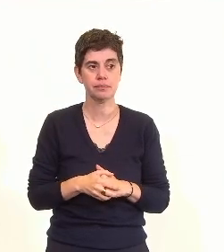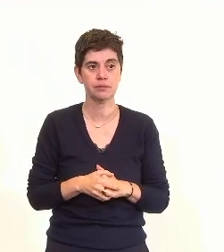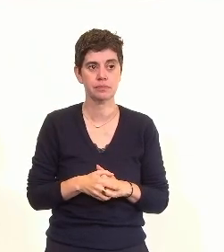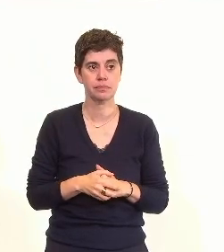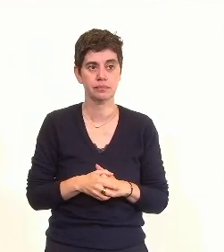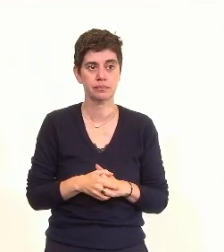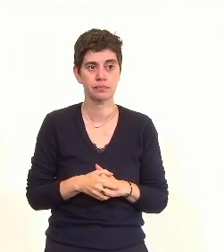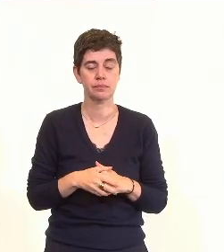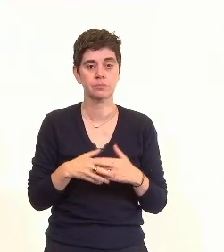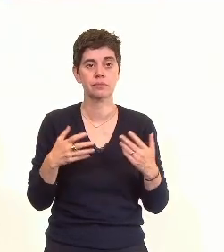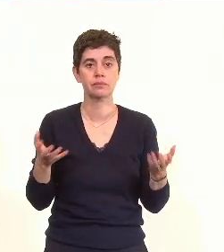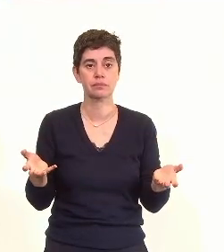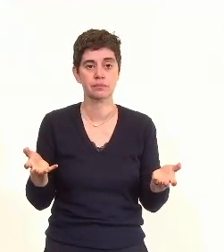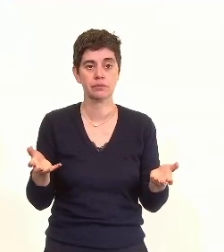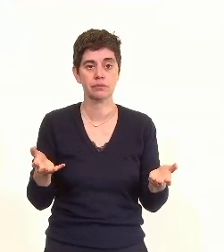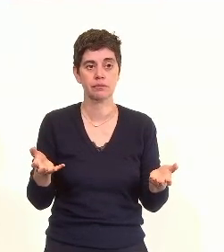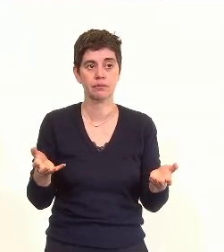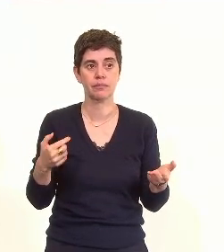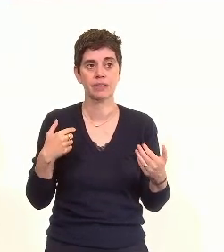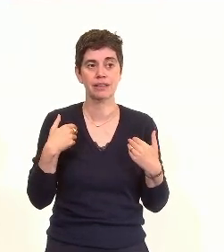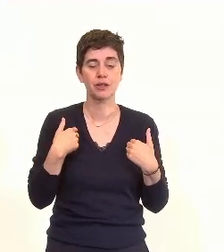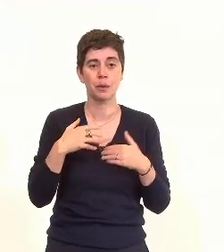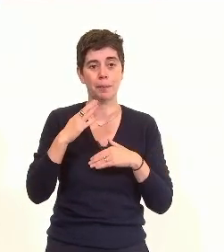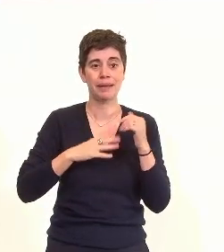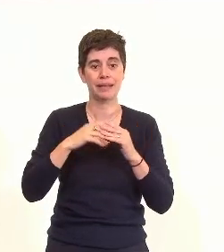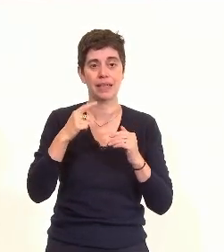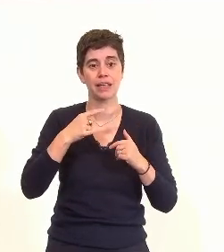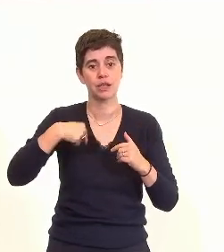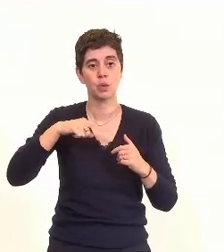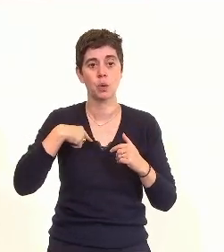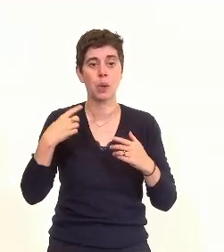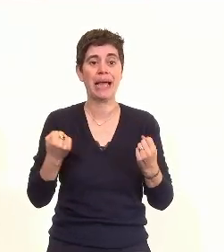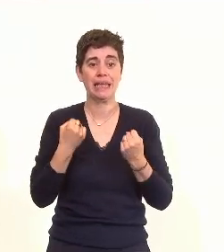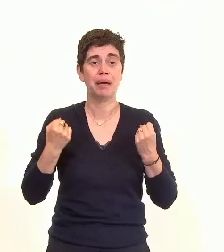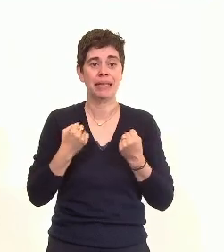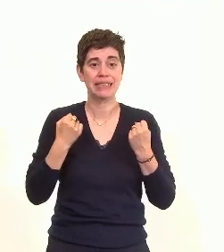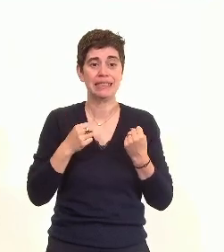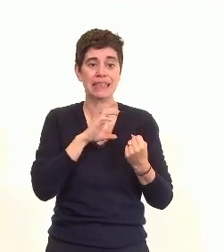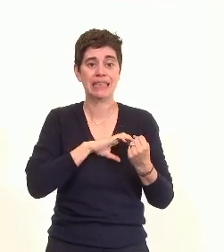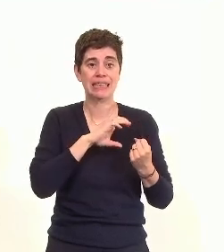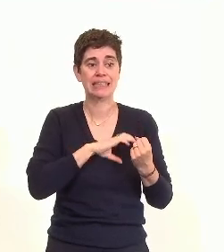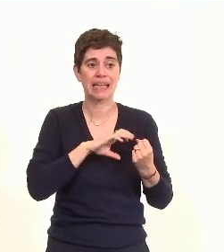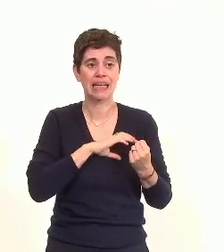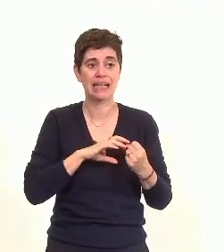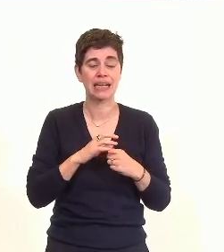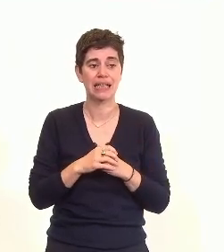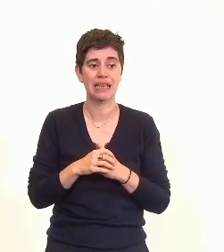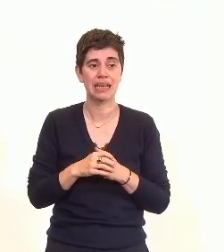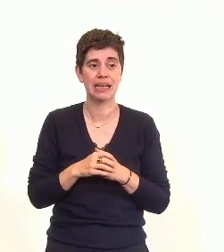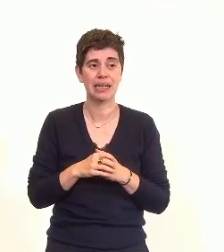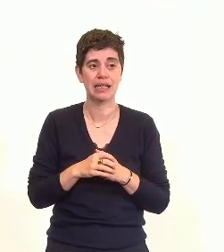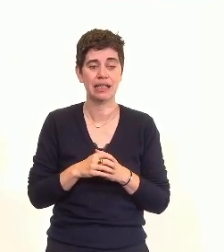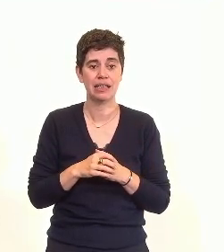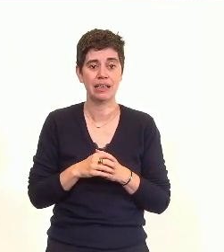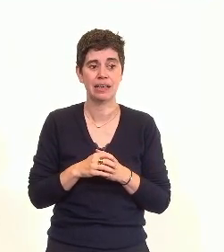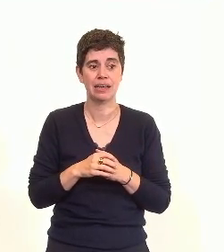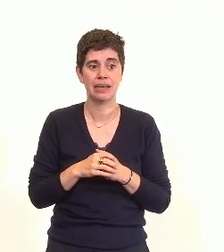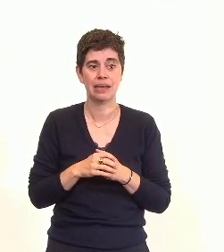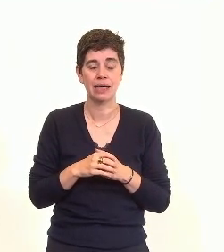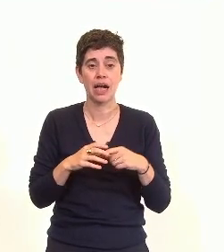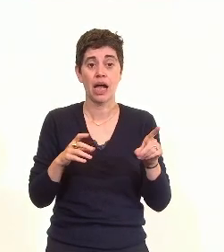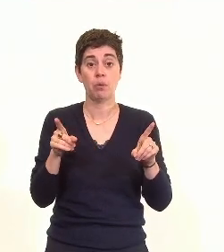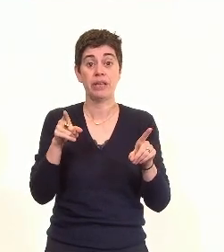monde. Après, c'est nos métiers de rassembler, on est animatrice, du coup on essaye au quotidien. C'est un jeu qui vous plaît à vous, il plairait peut-être, il me plairait peut-être. C'est pour ça